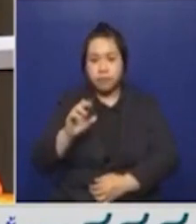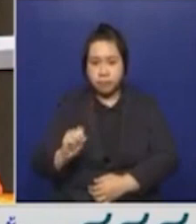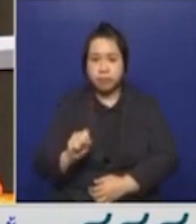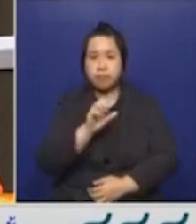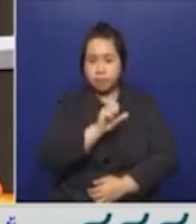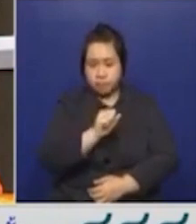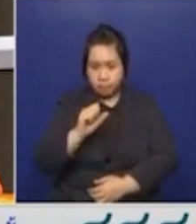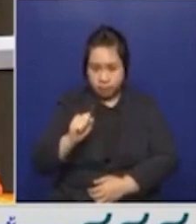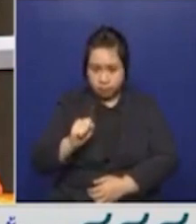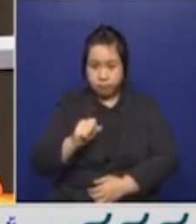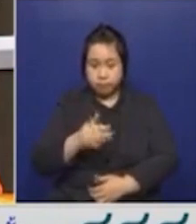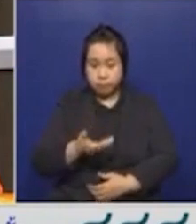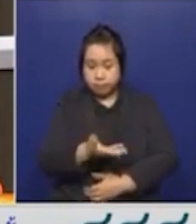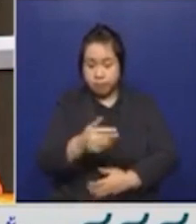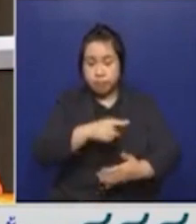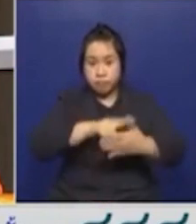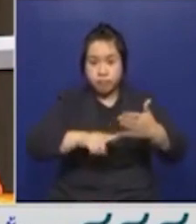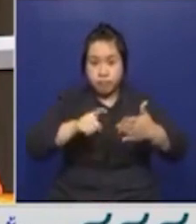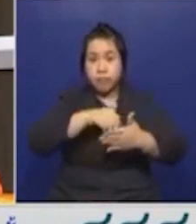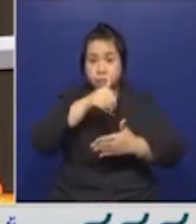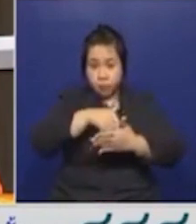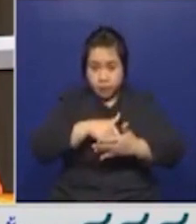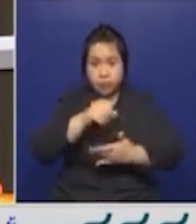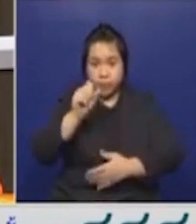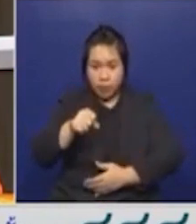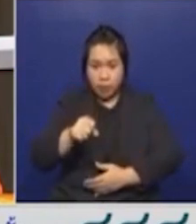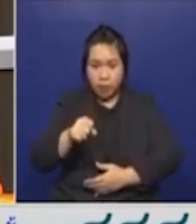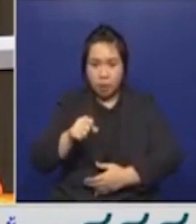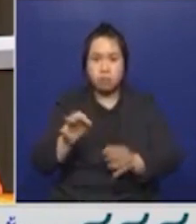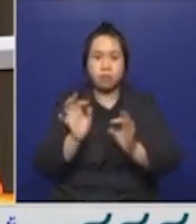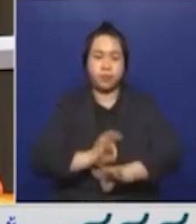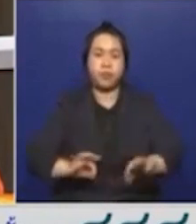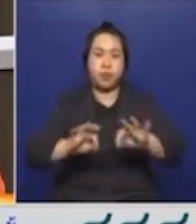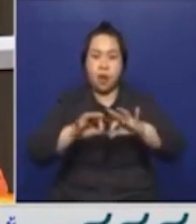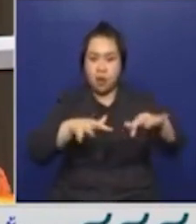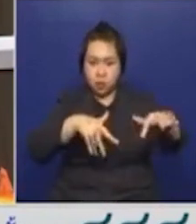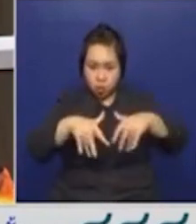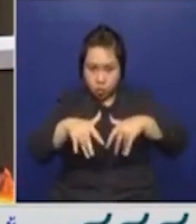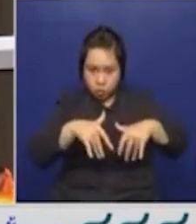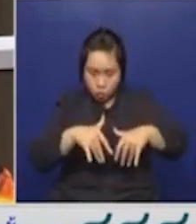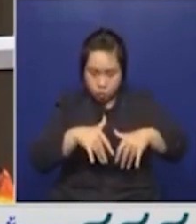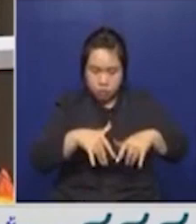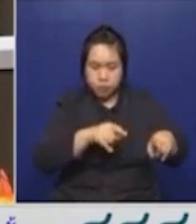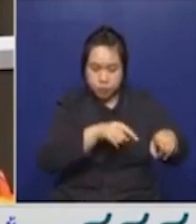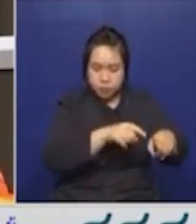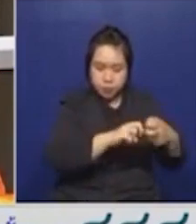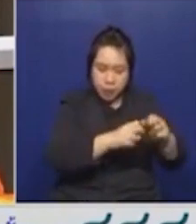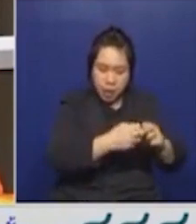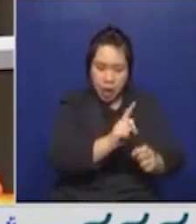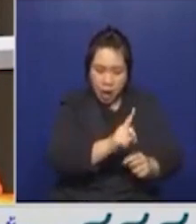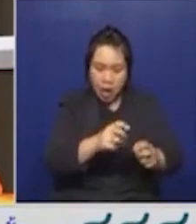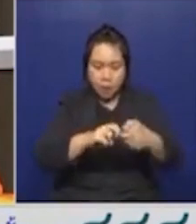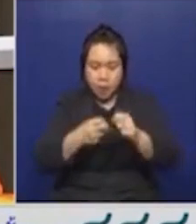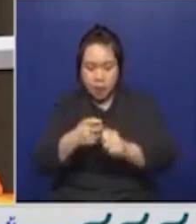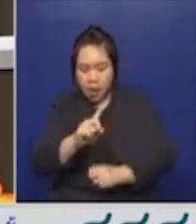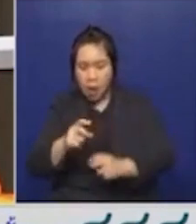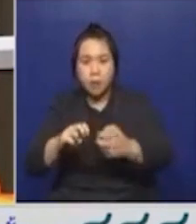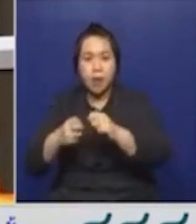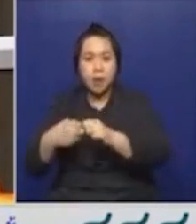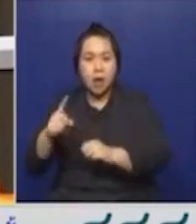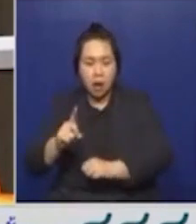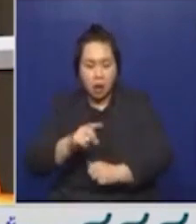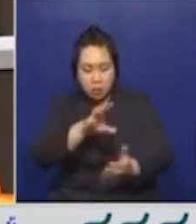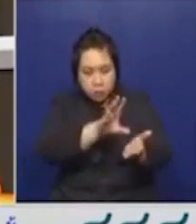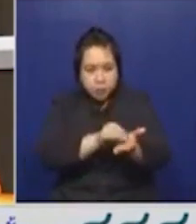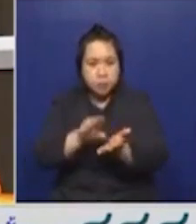ที่มาจากประชาชนใช่ไหมคะเราก็ควรจะต้องรับฟังเสียงของประชาชนทุกกลุ่มค่ะเพื่อหาแนวทางร่วมกันค่ะอะไร